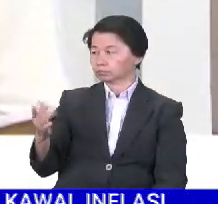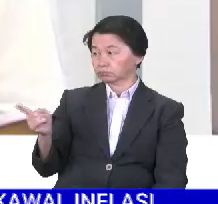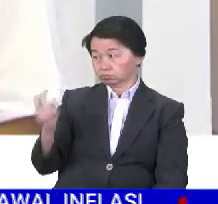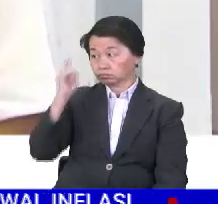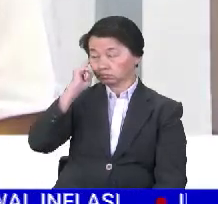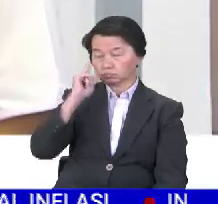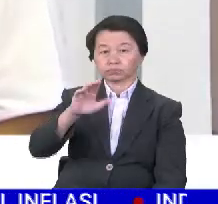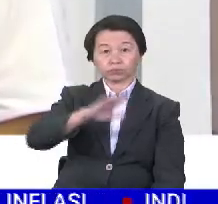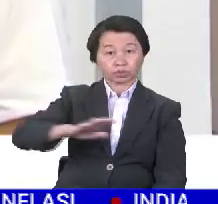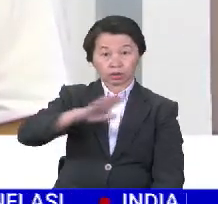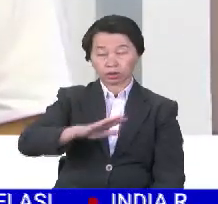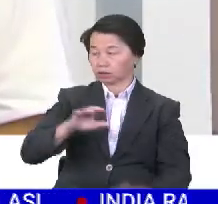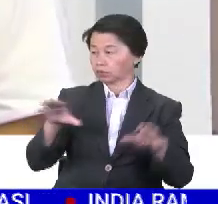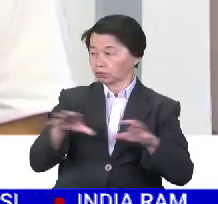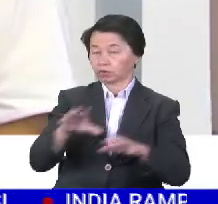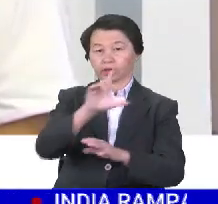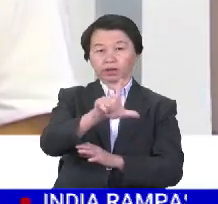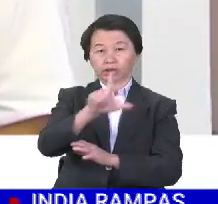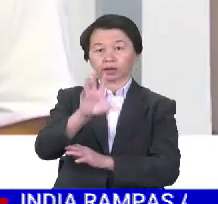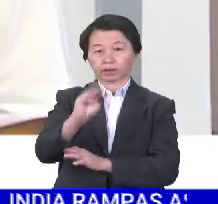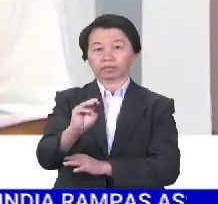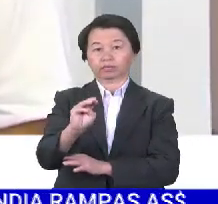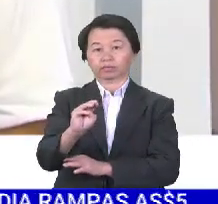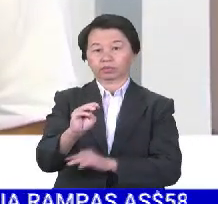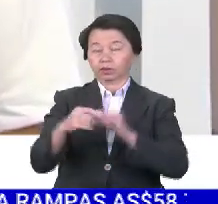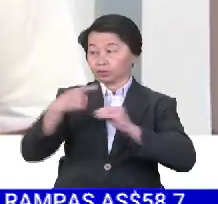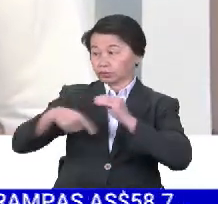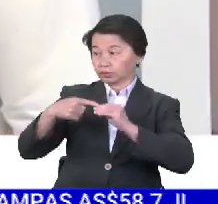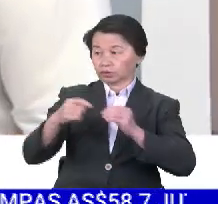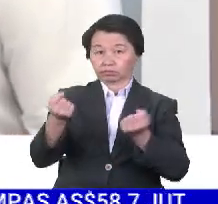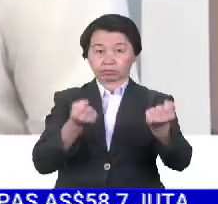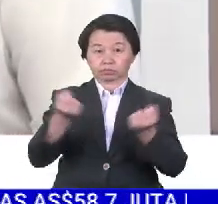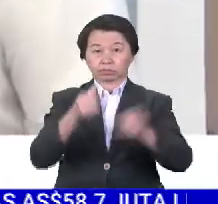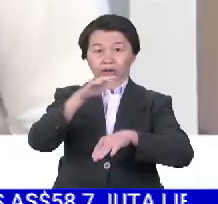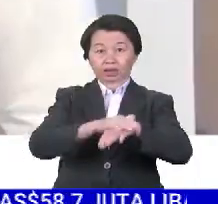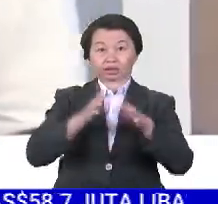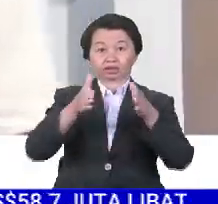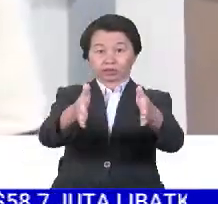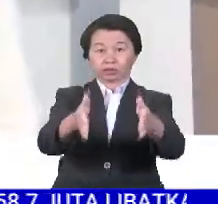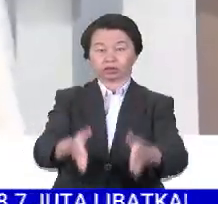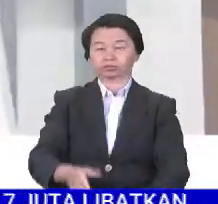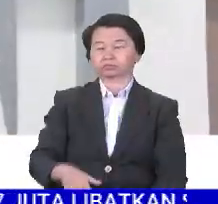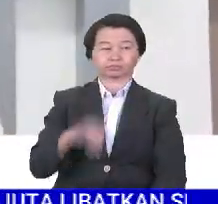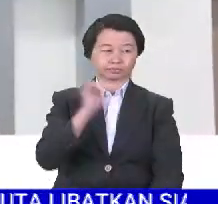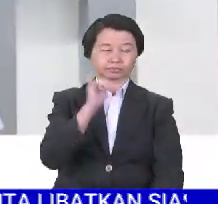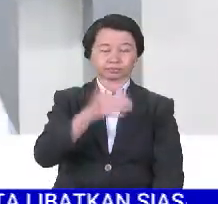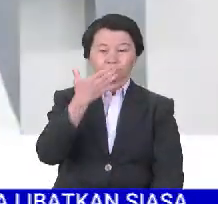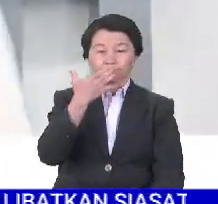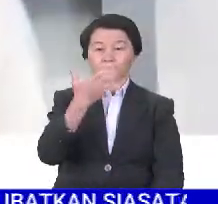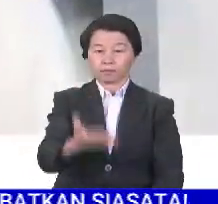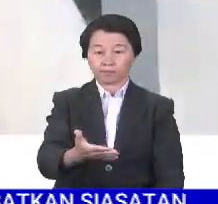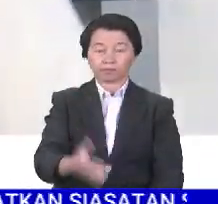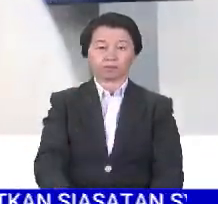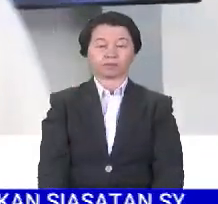memang dibuat oleh LLM berkaitan dengan penggunaan kenderaan di Lebuh Raya. Okey, terima kasih Encik Azizi.